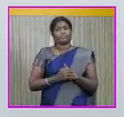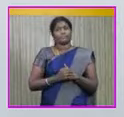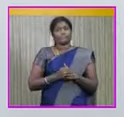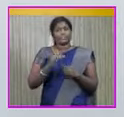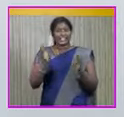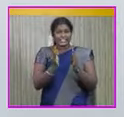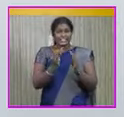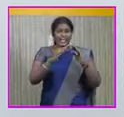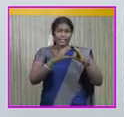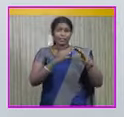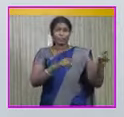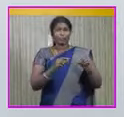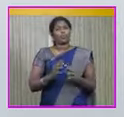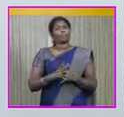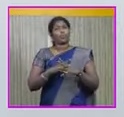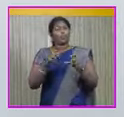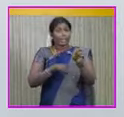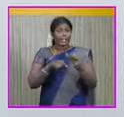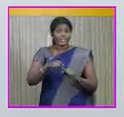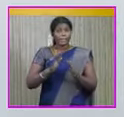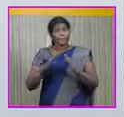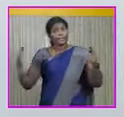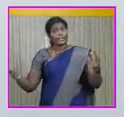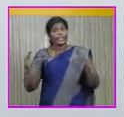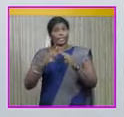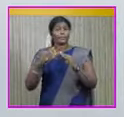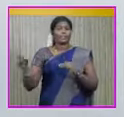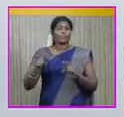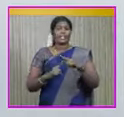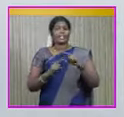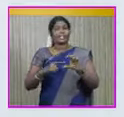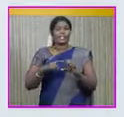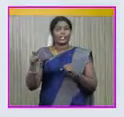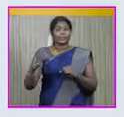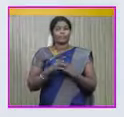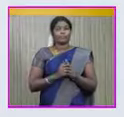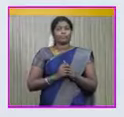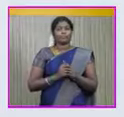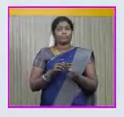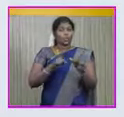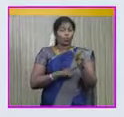முக்கோணத்தில் YH-உம் பெரிய முக்கோணத்தில் TE-யும். அப்போது